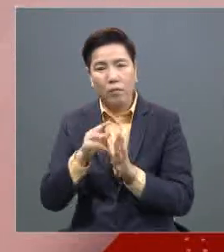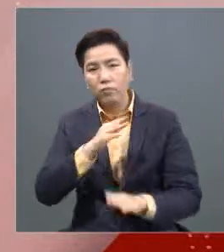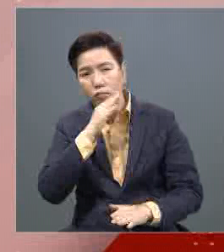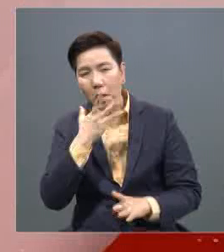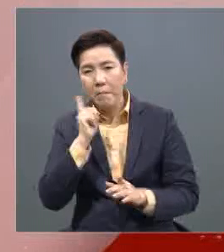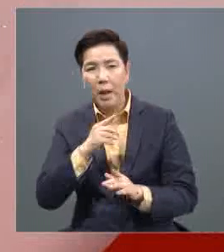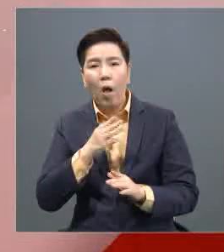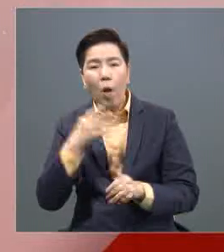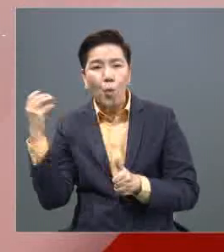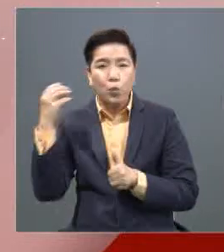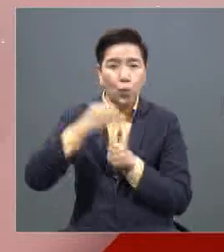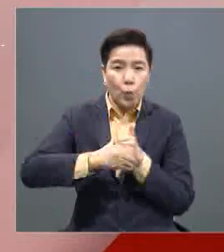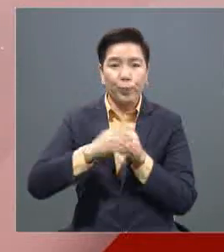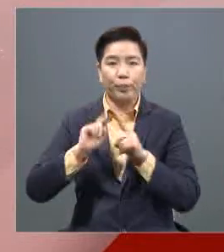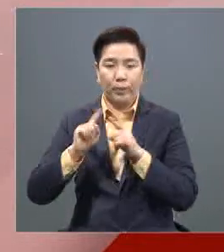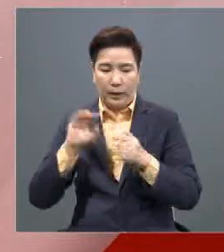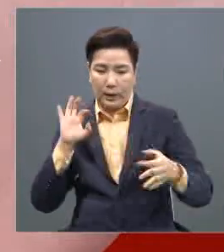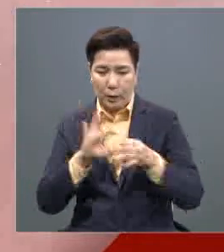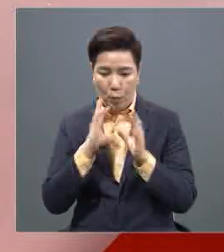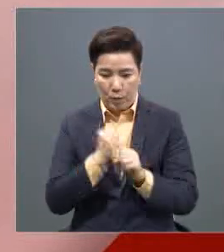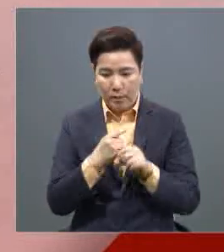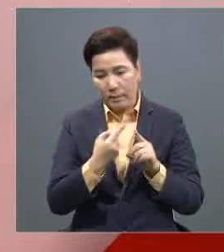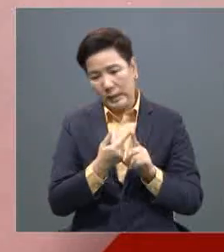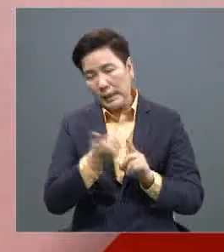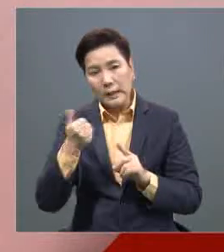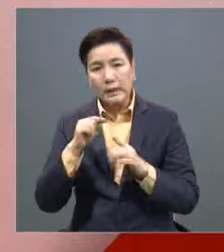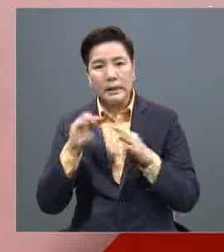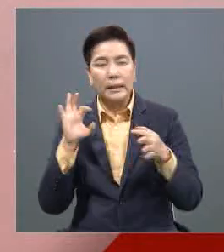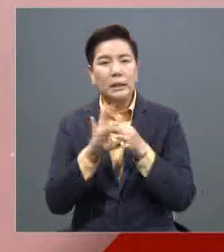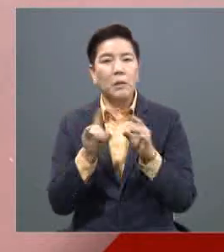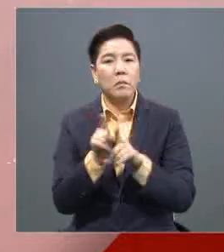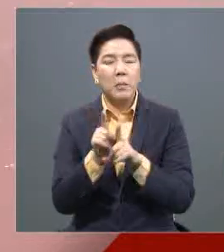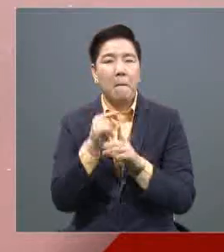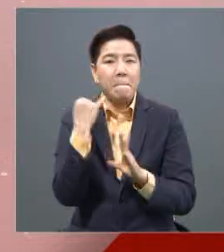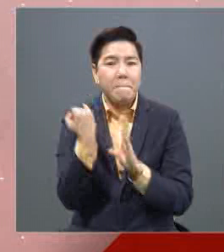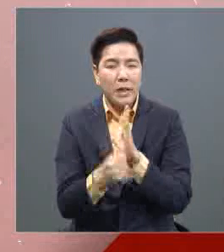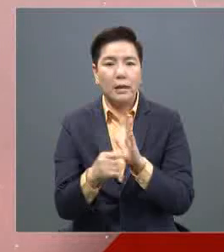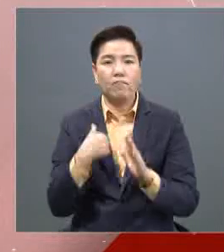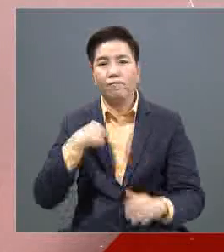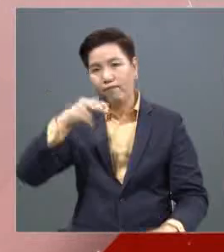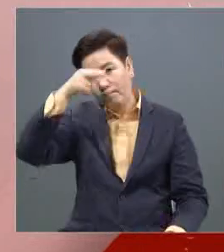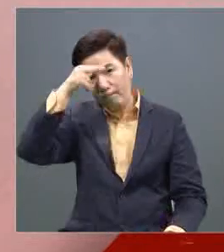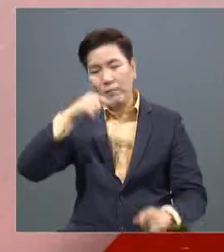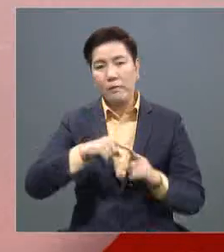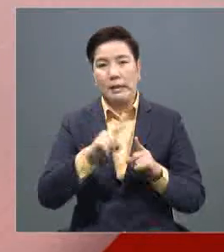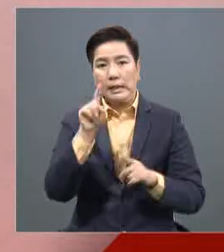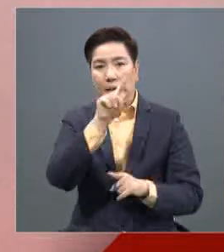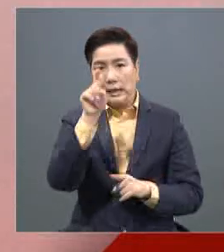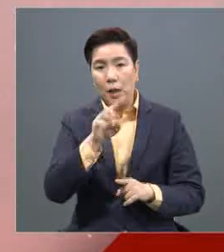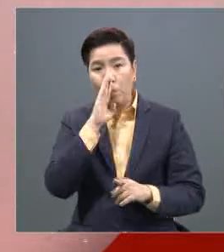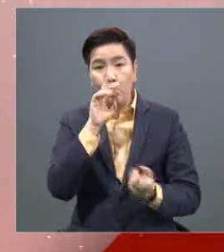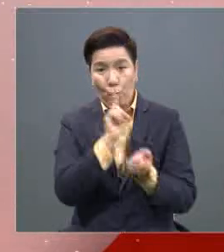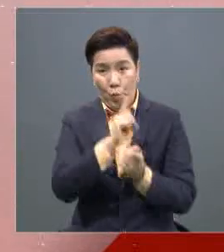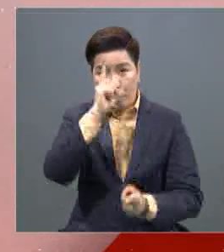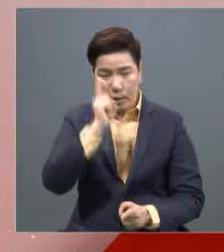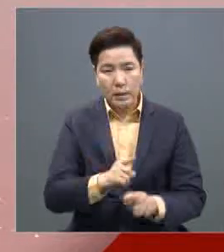านอมินีแล้วก็ให้ประสานกับหน่วยงานที่เกี่ยวข้องเพื่อตรวจสอบว่ามีพฤติการเข้าข่ายเป็นผู้มีอิทธิพลหรือไม่หากพบก็ให้ดำเนิน